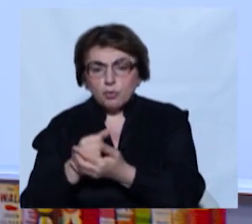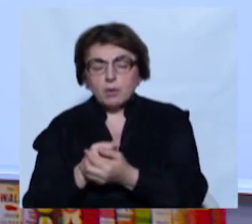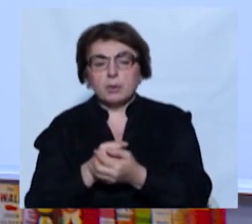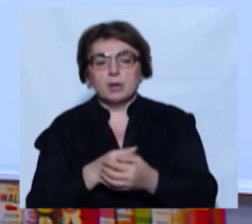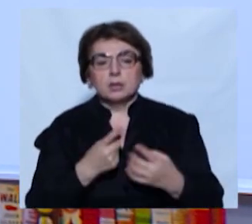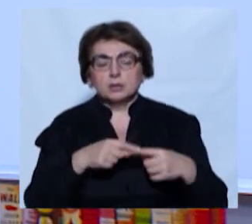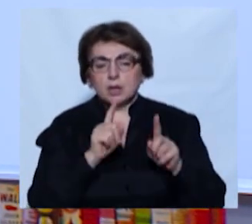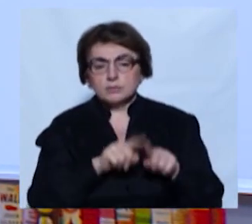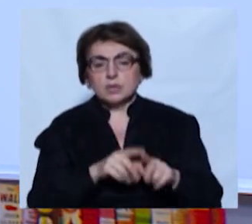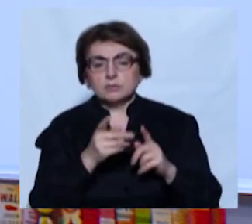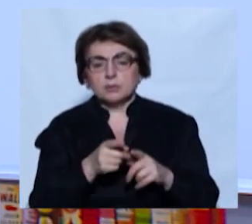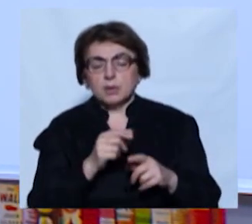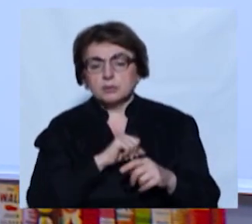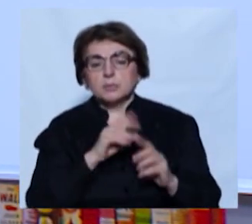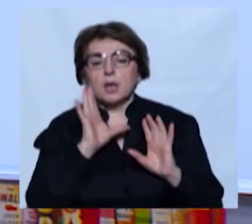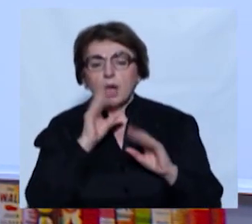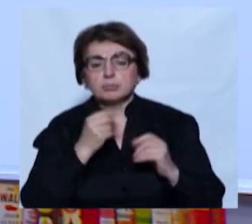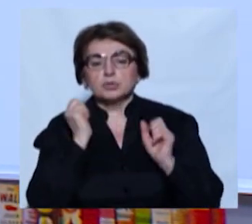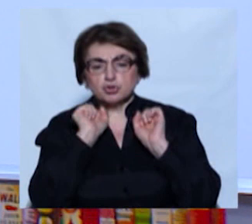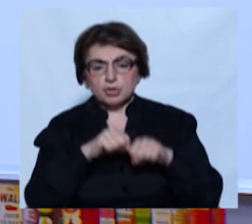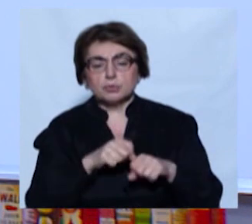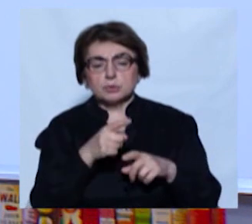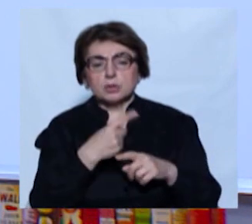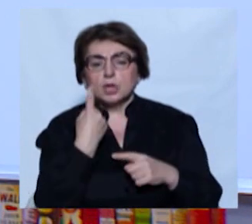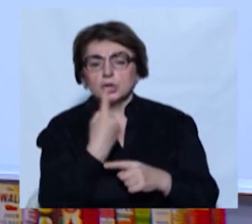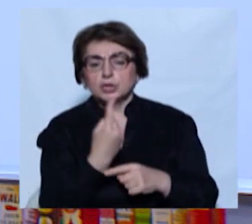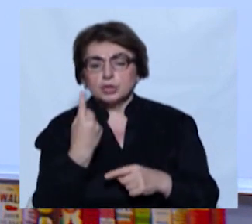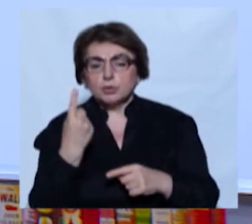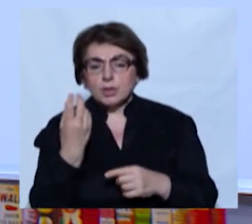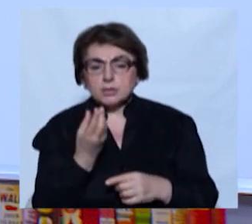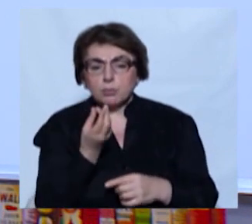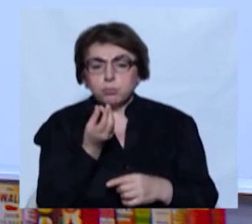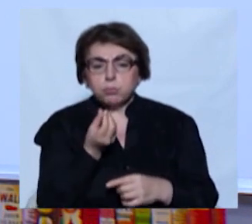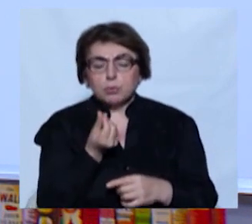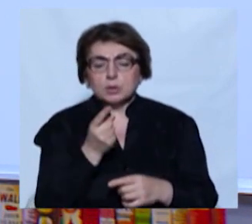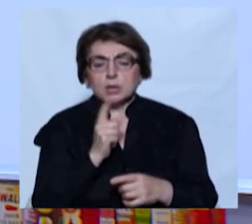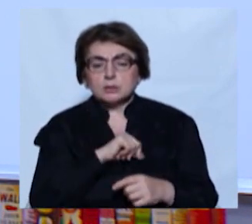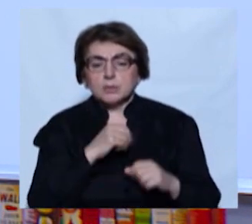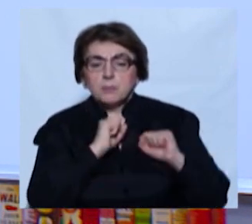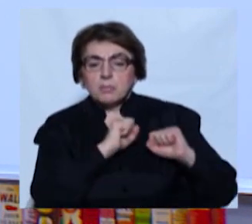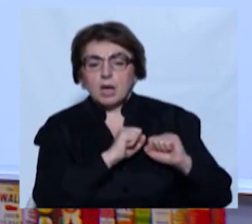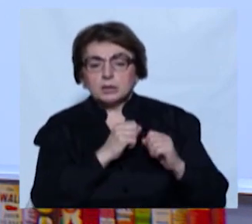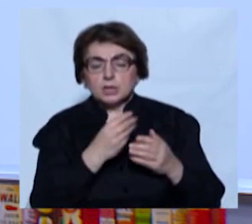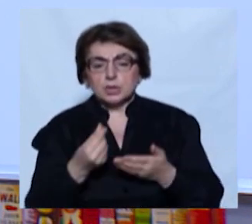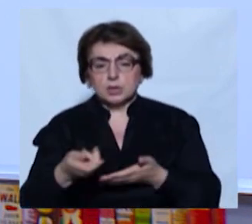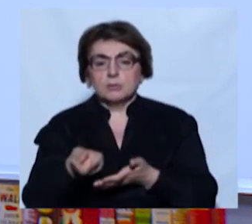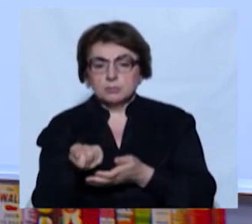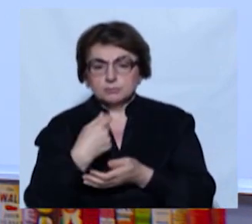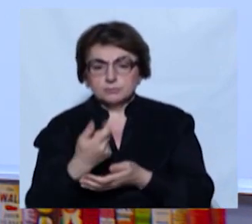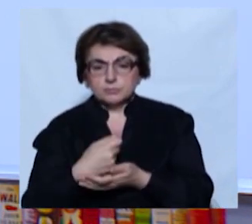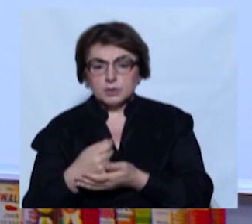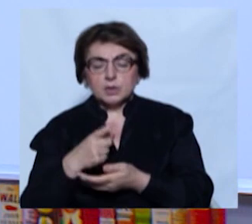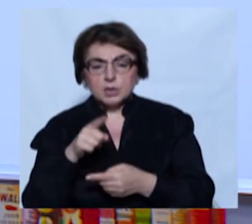სუბსიდირება თავისთავად და მათ მიეცათ საშუალება, რომ თითოეული ეს თანხა, რაც კი მათი მხარდაჭერების მხრიდან იქნა